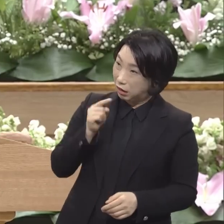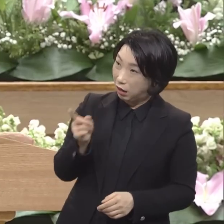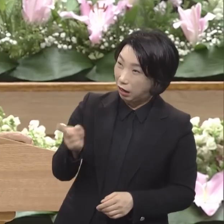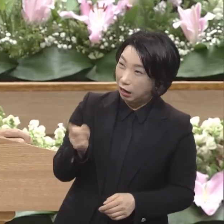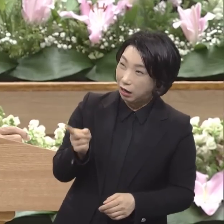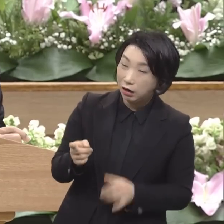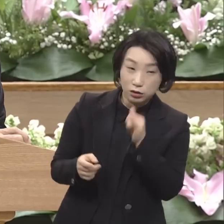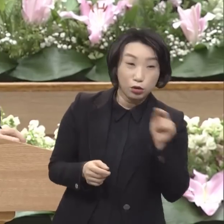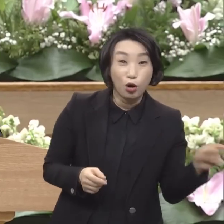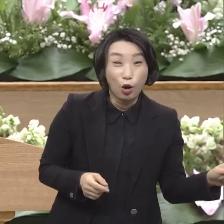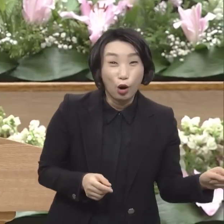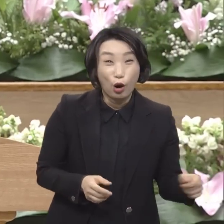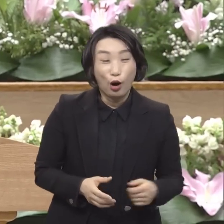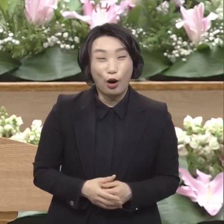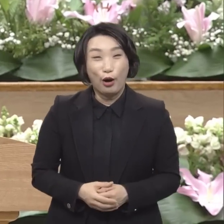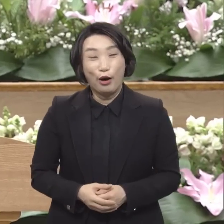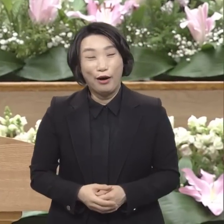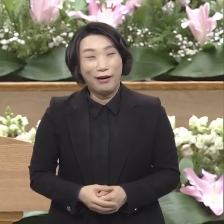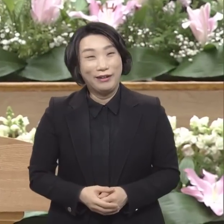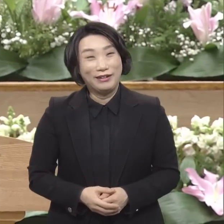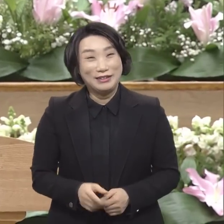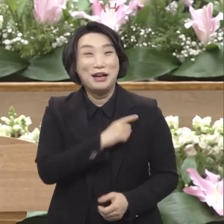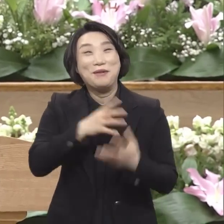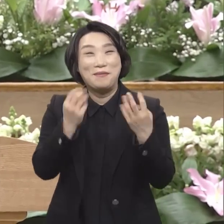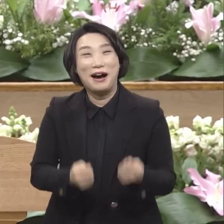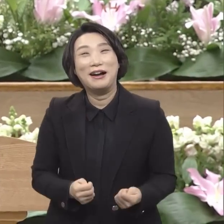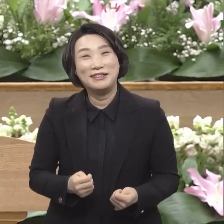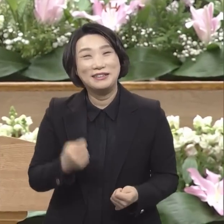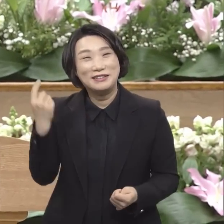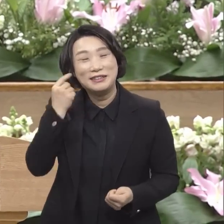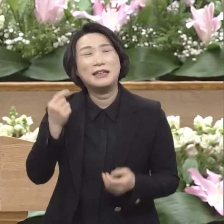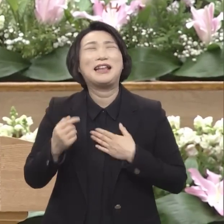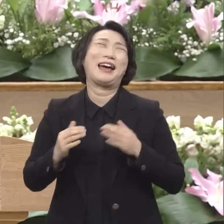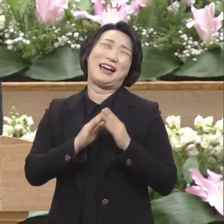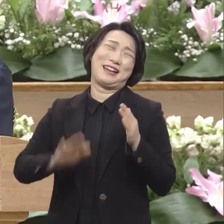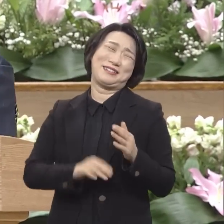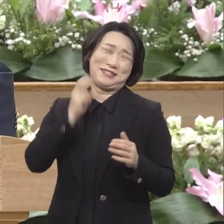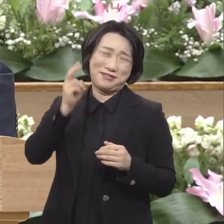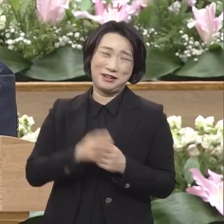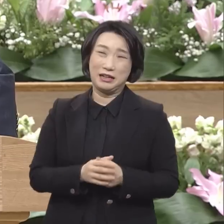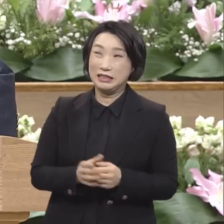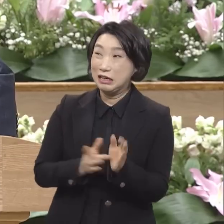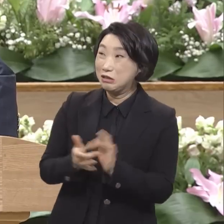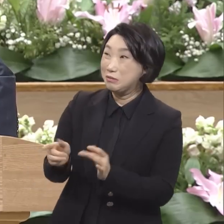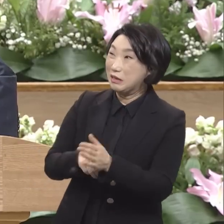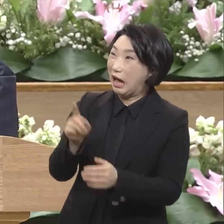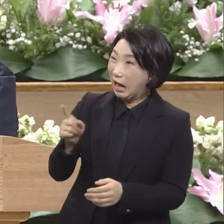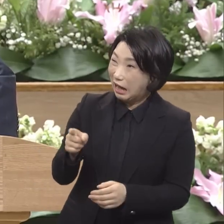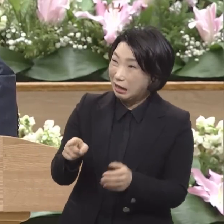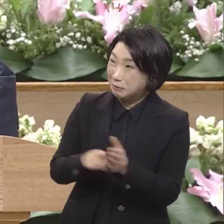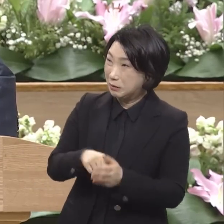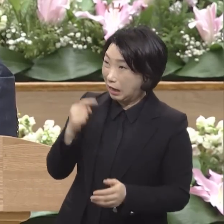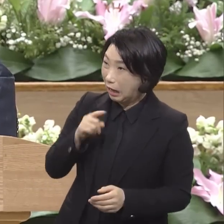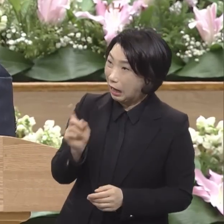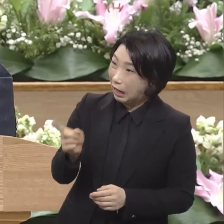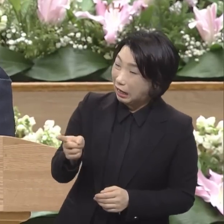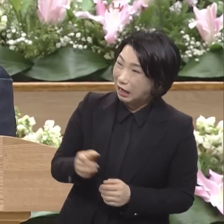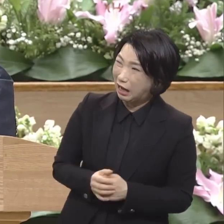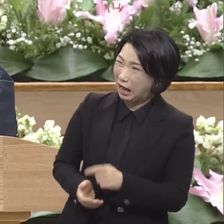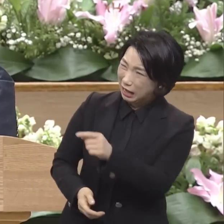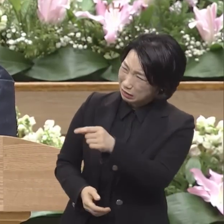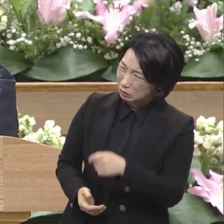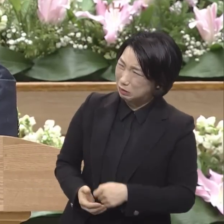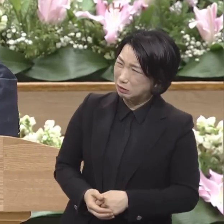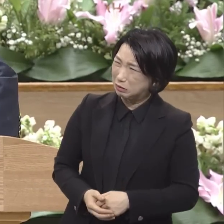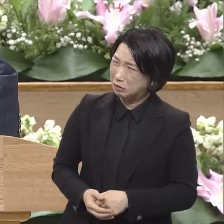믿어야 되냐? 그 소리 제일 많이 들은 게 아마 우리 집일 거예요. 예수를 믿어도 꼭 저렇게 믿어야 되냐? 뭐